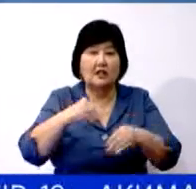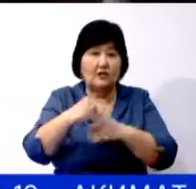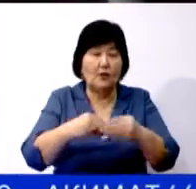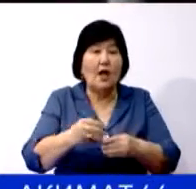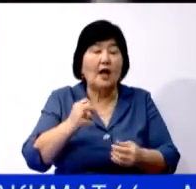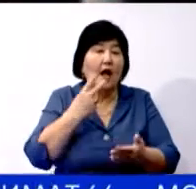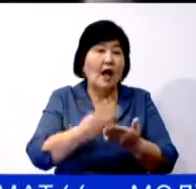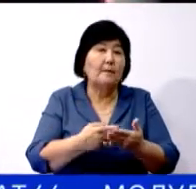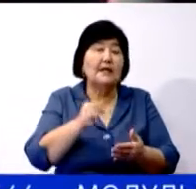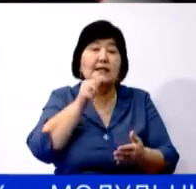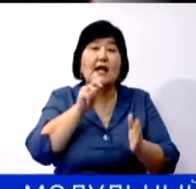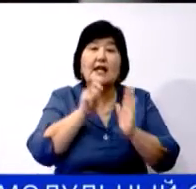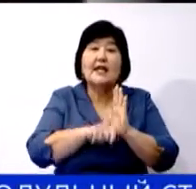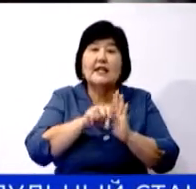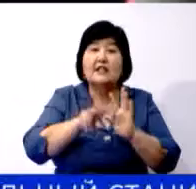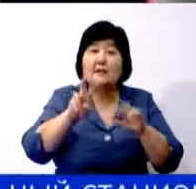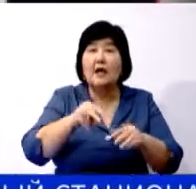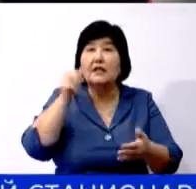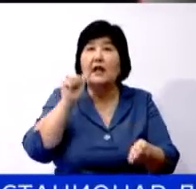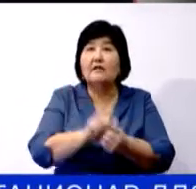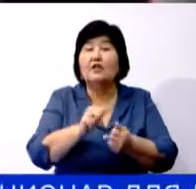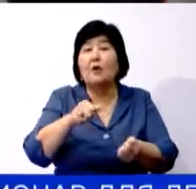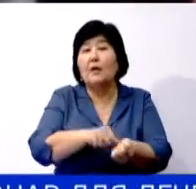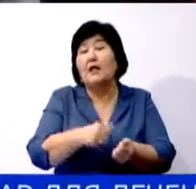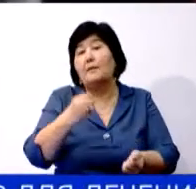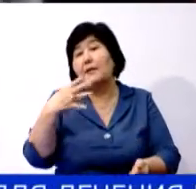Как показала экспертиза, это высушенная марихуана весом